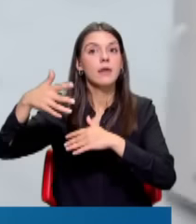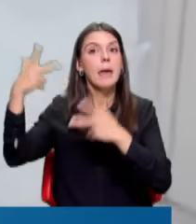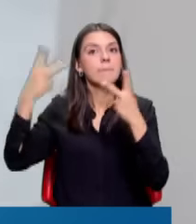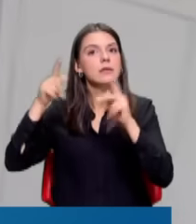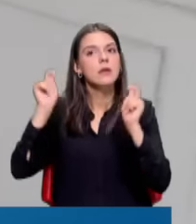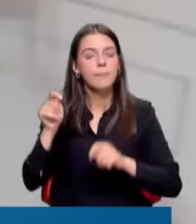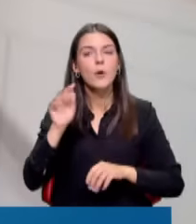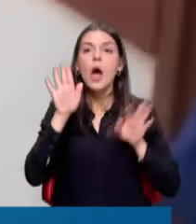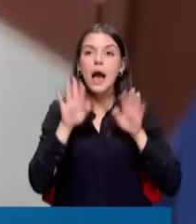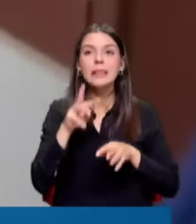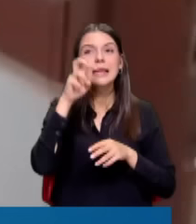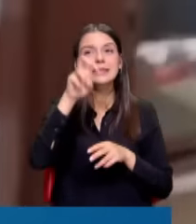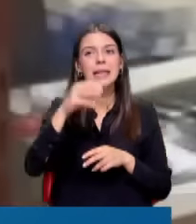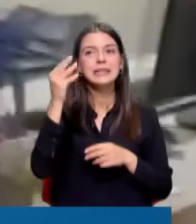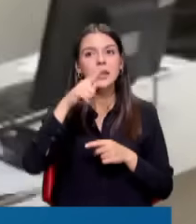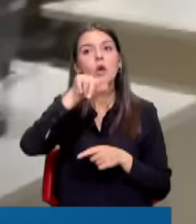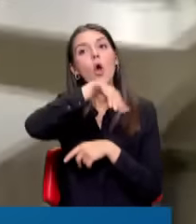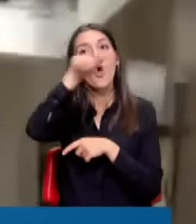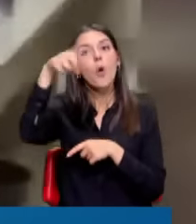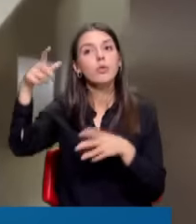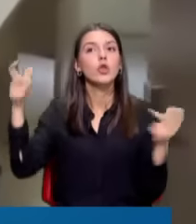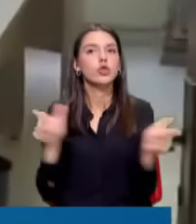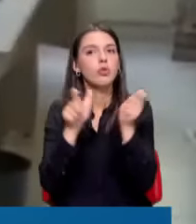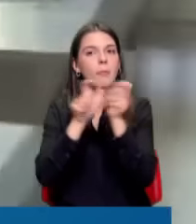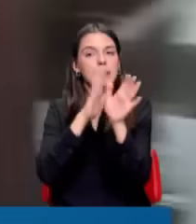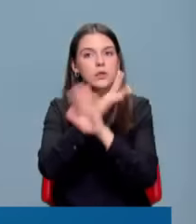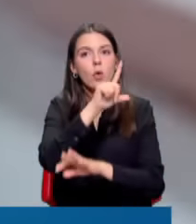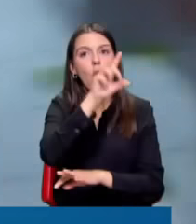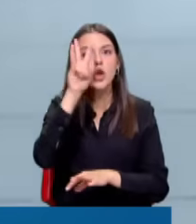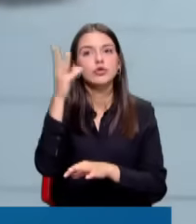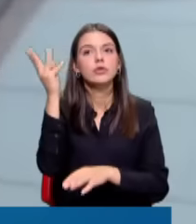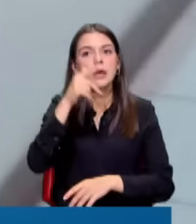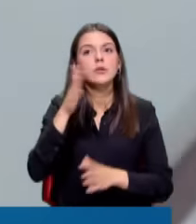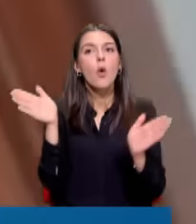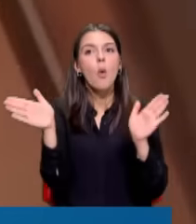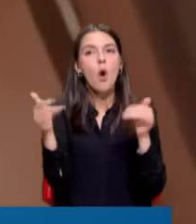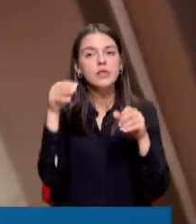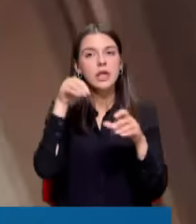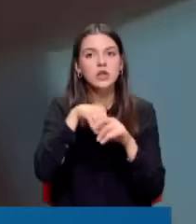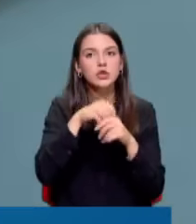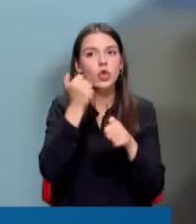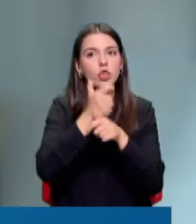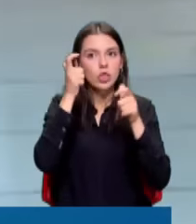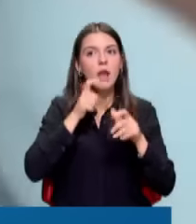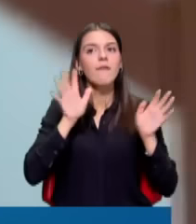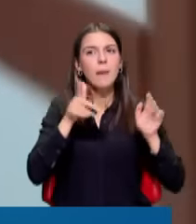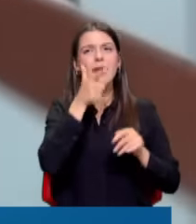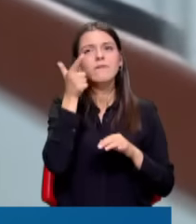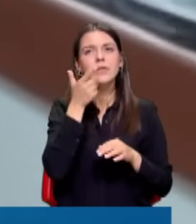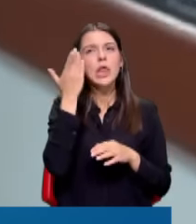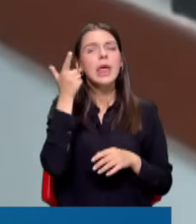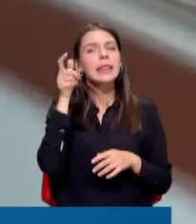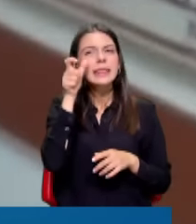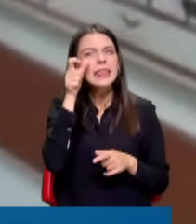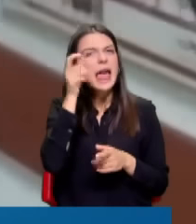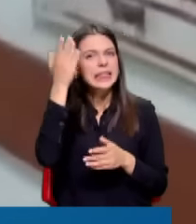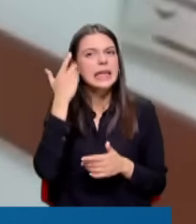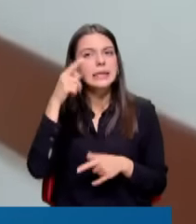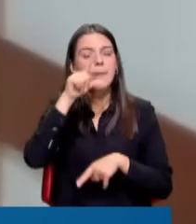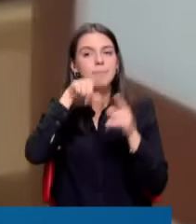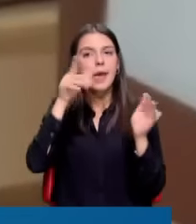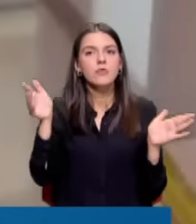de 8'i diğer şubelerde toplantı halinde, 13'ü de odalarında görevi başındadır. Ancak video dikkatli izlendiğinde bazı